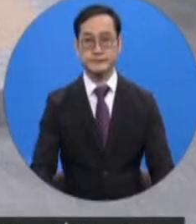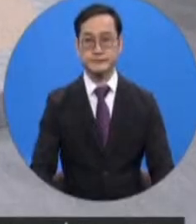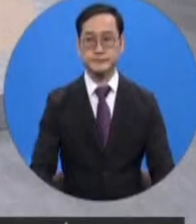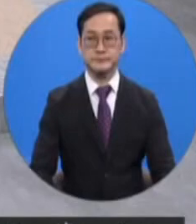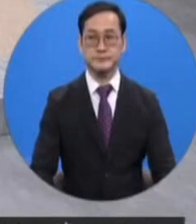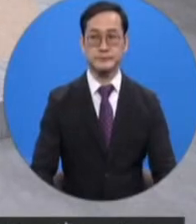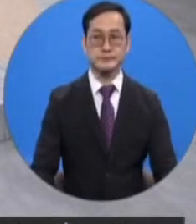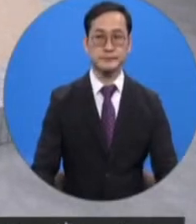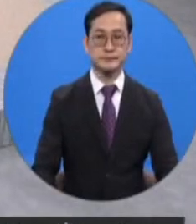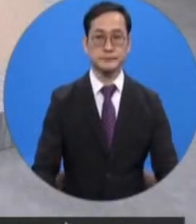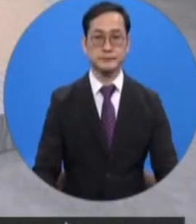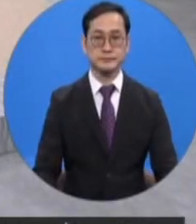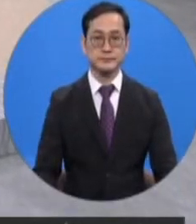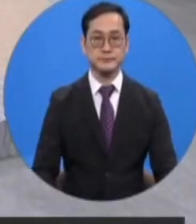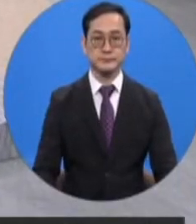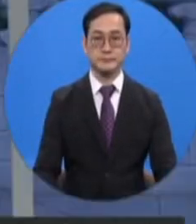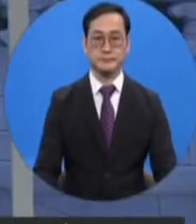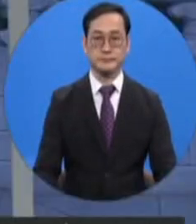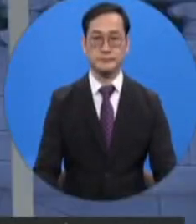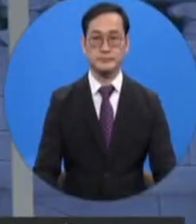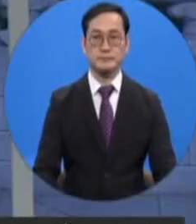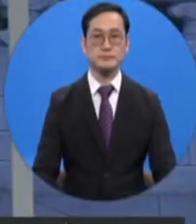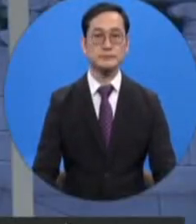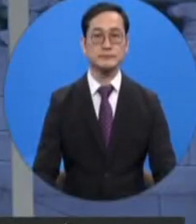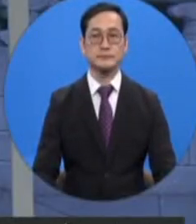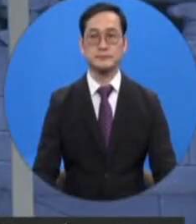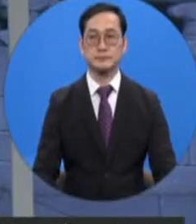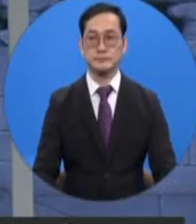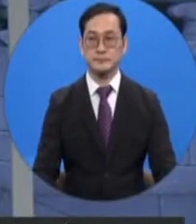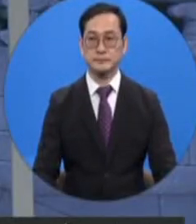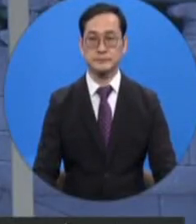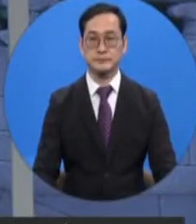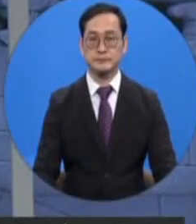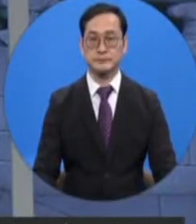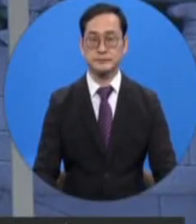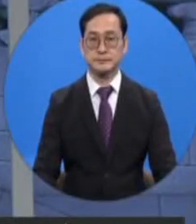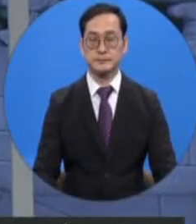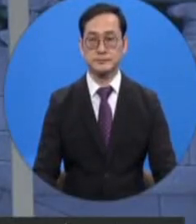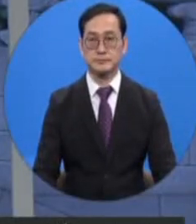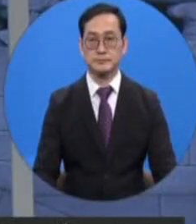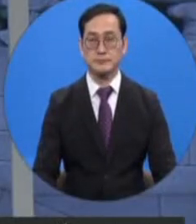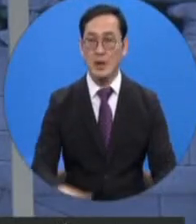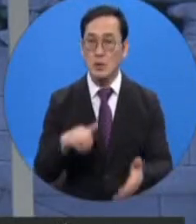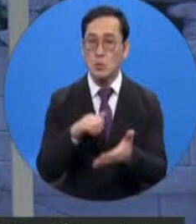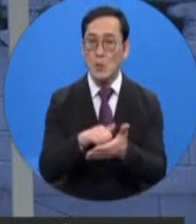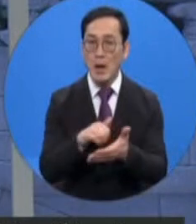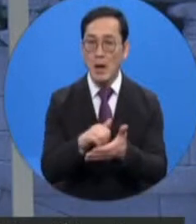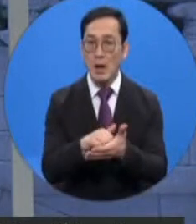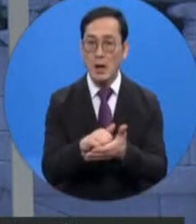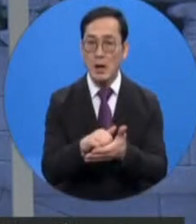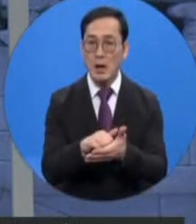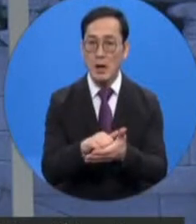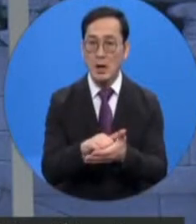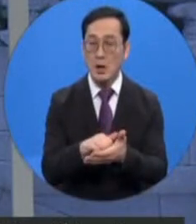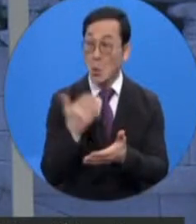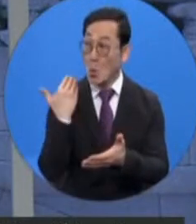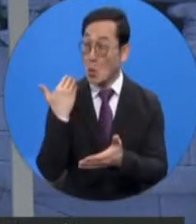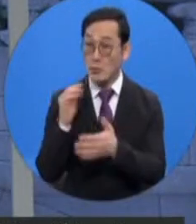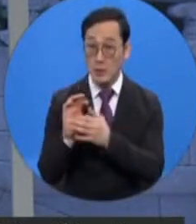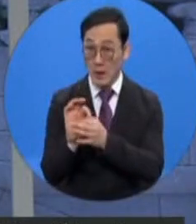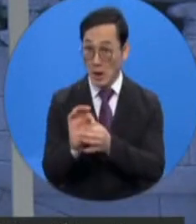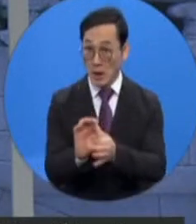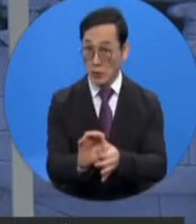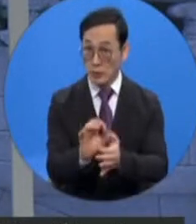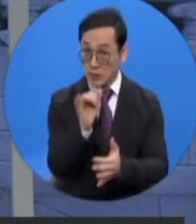앞서 정익진 변호사님뿐만 아니라 대다수의 법조인들은 이 도박이 언제까지 계속되어 있는지의 시기가 굉장히 중요하다.